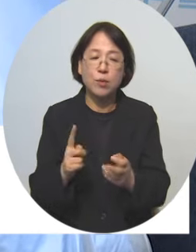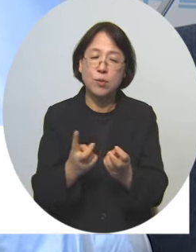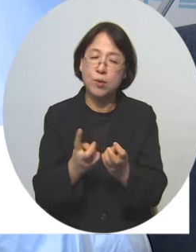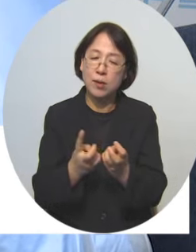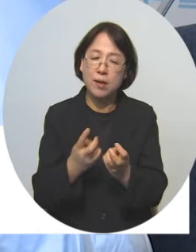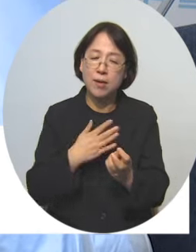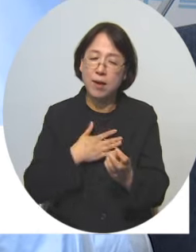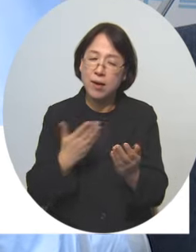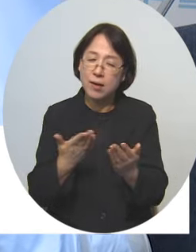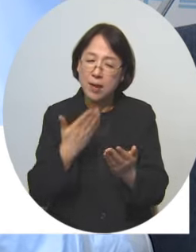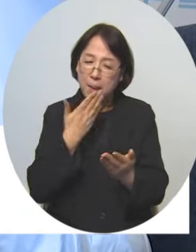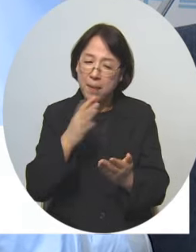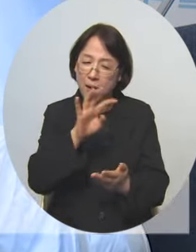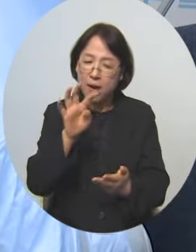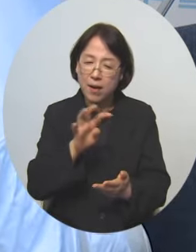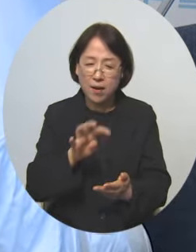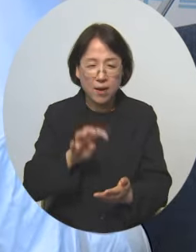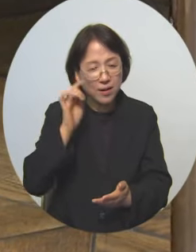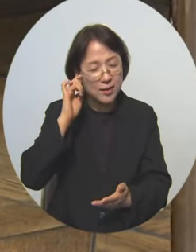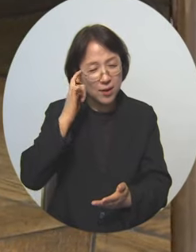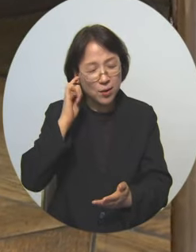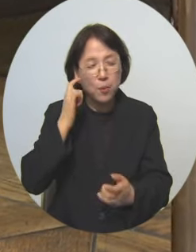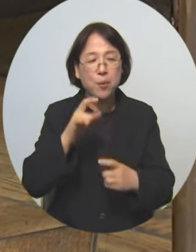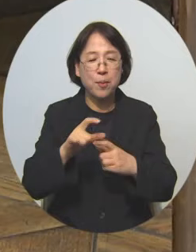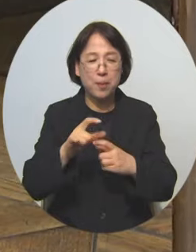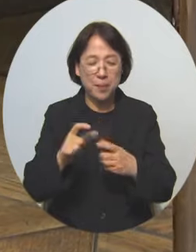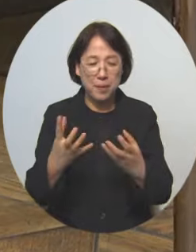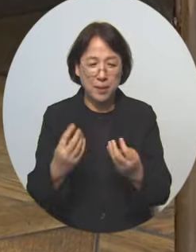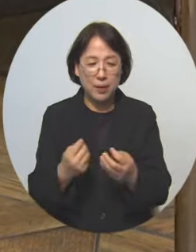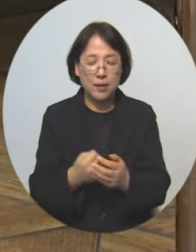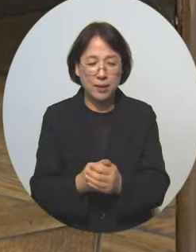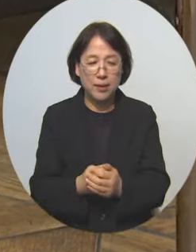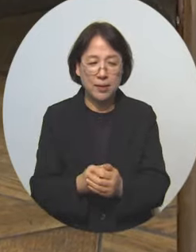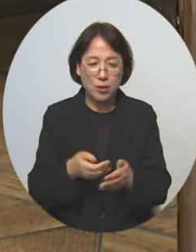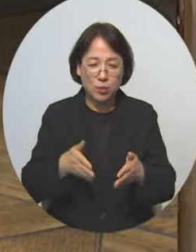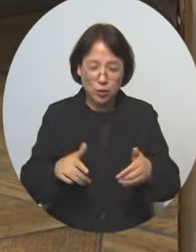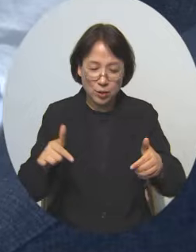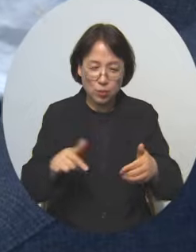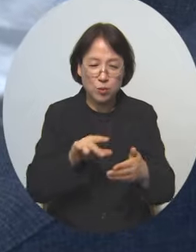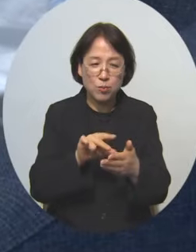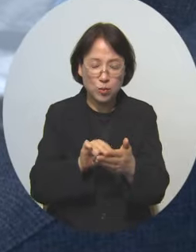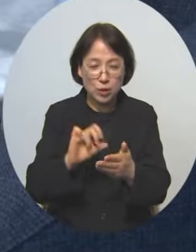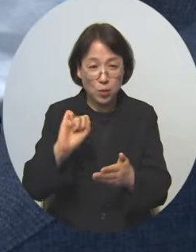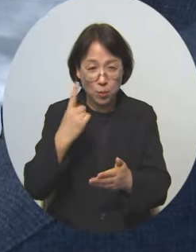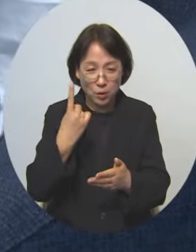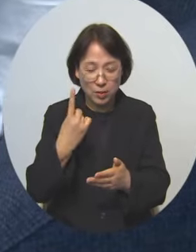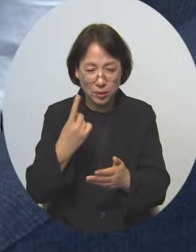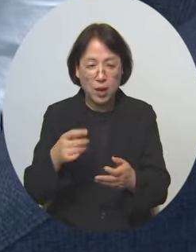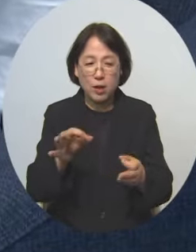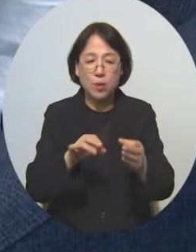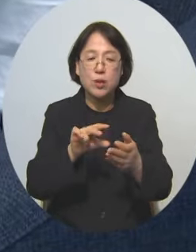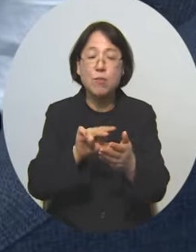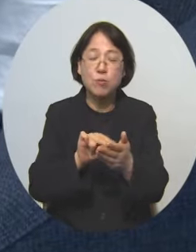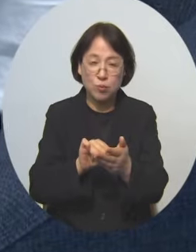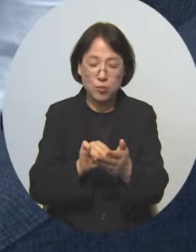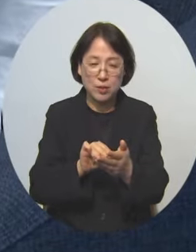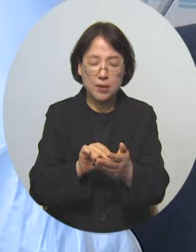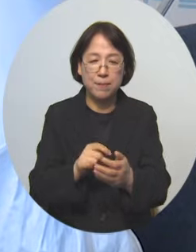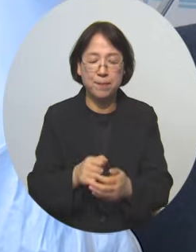있을까 이런 생각 많이 좀 드는 것 같아요. 최 씨는 저출산 문제의 원인으로 경제적 문제를